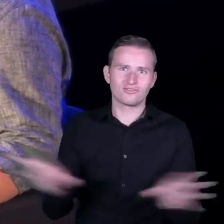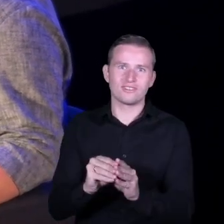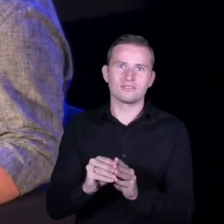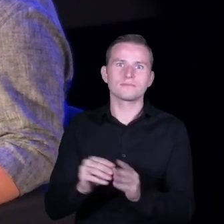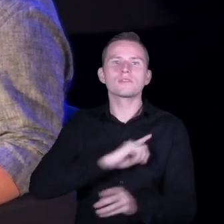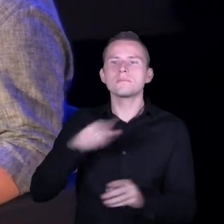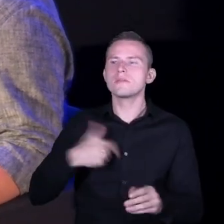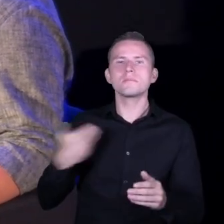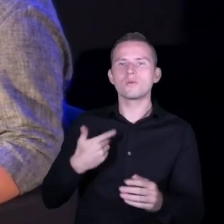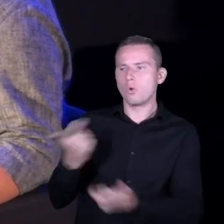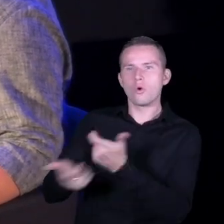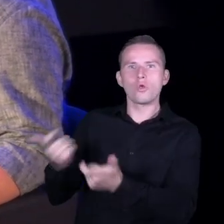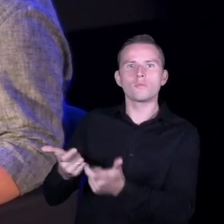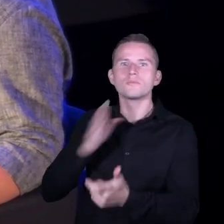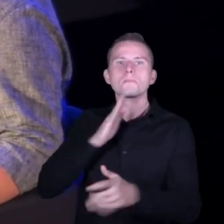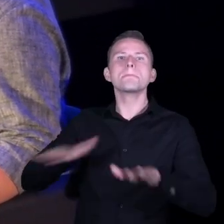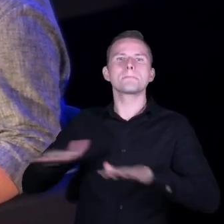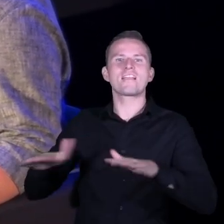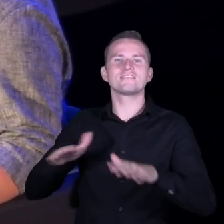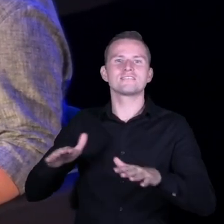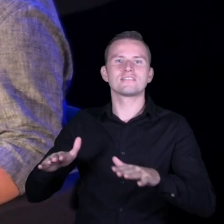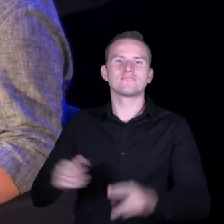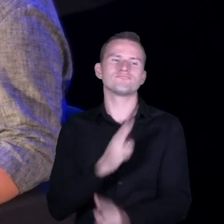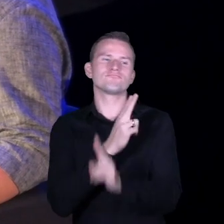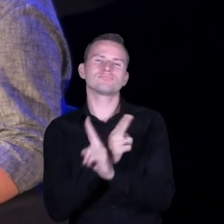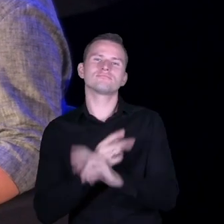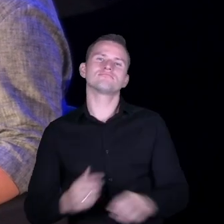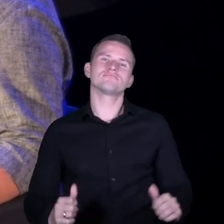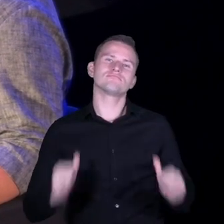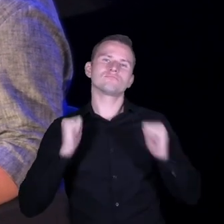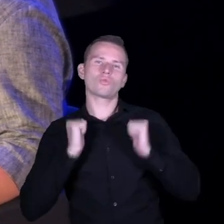relaksu, cichych rozmów i spotkań. Z jednej strony, żeby